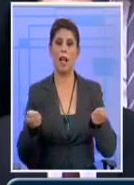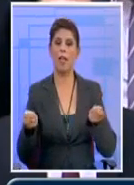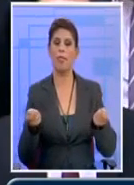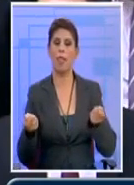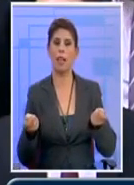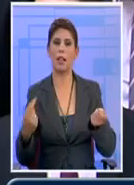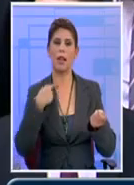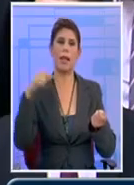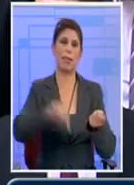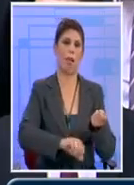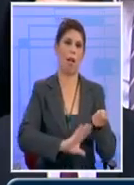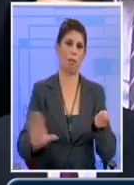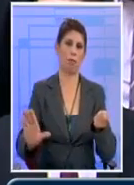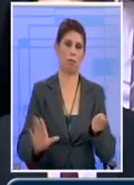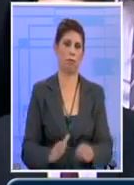διαχειρίσιμη ήττα.